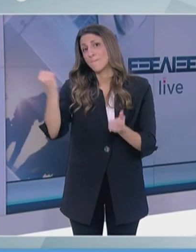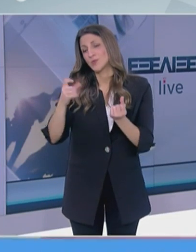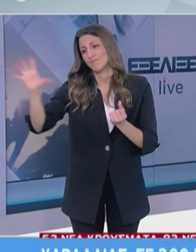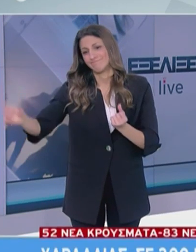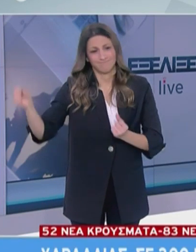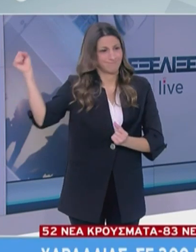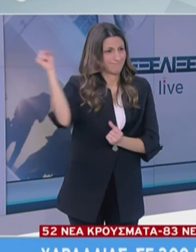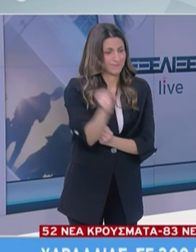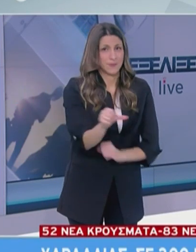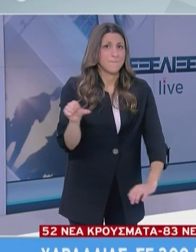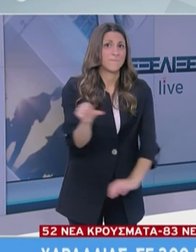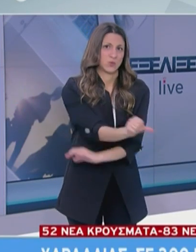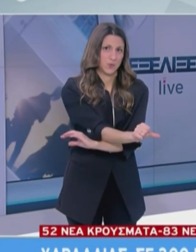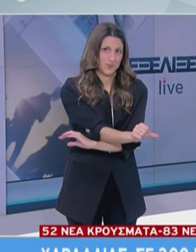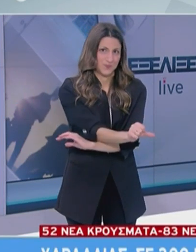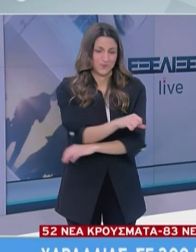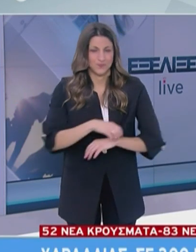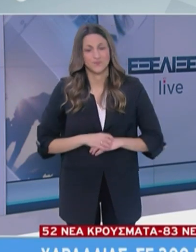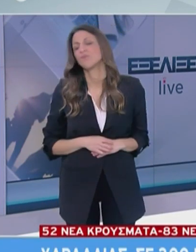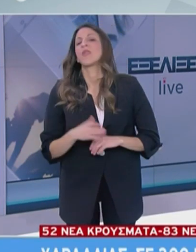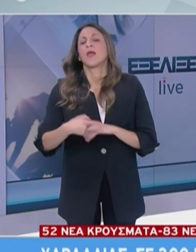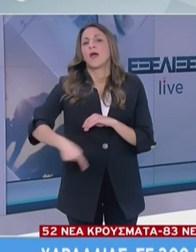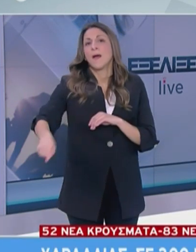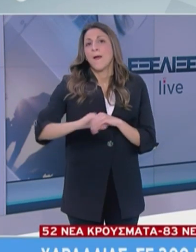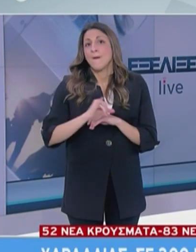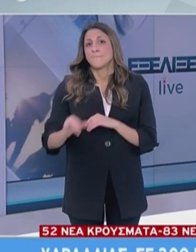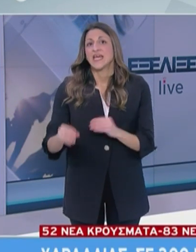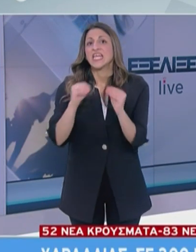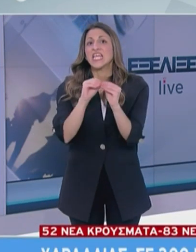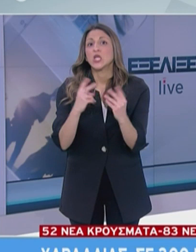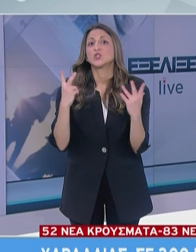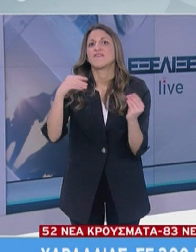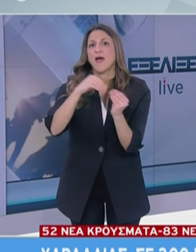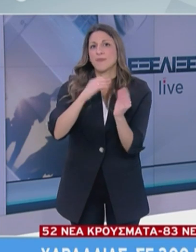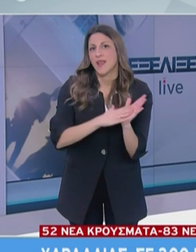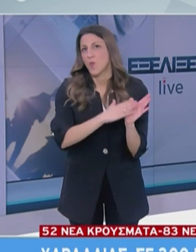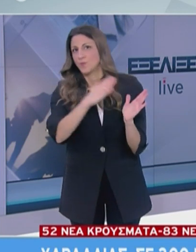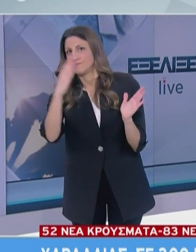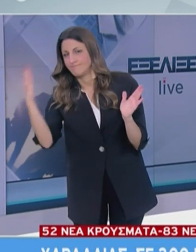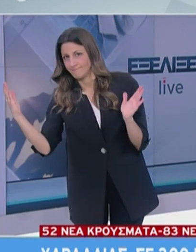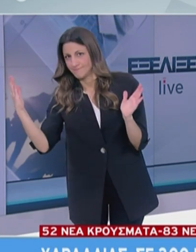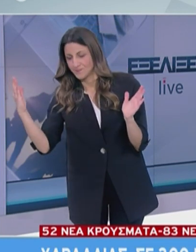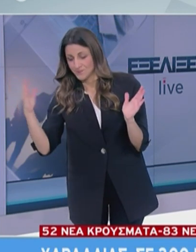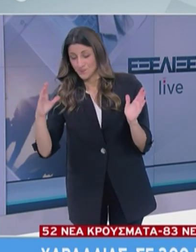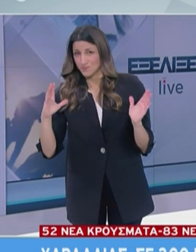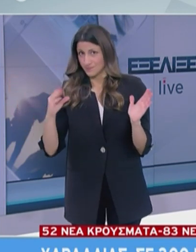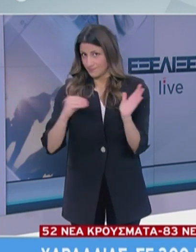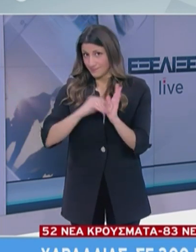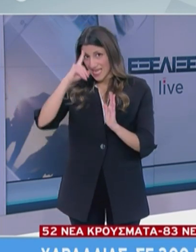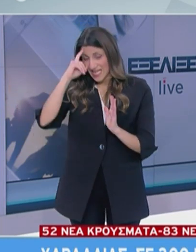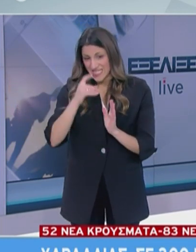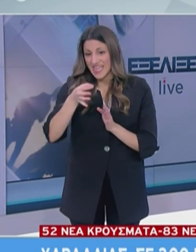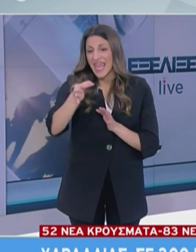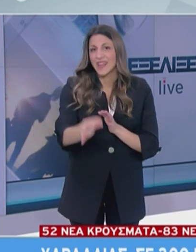βάση. Για το ίδιο χρονικό διάστημα, δηλαδή μέχρι τις 27 Απριλίου, αναστέλλεται η προς και μεταξύ των